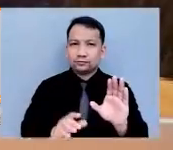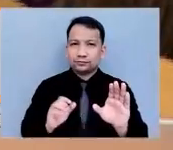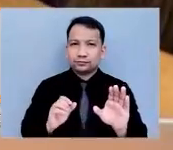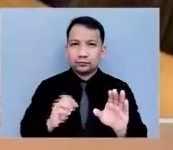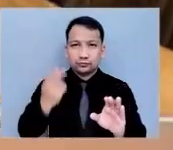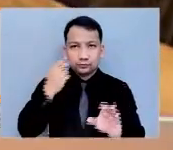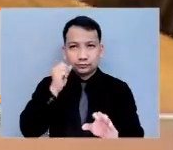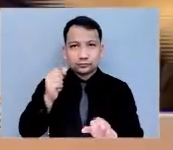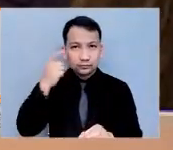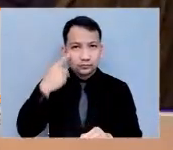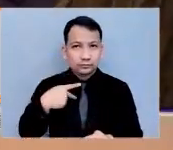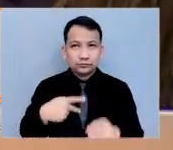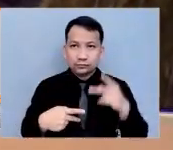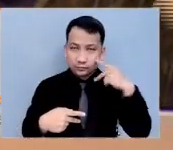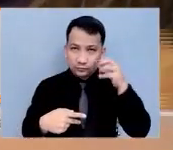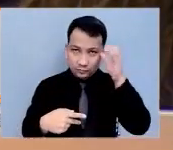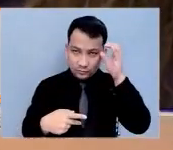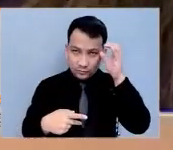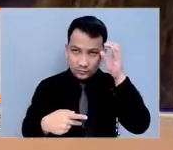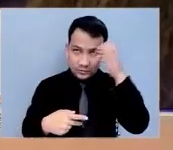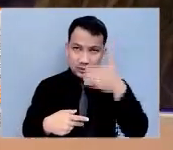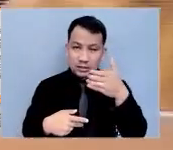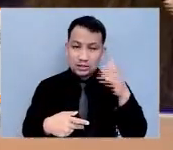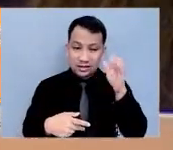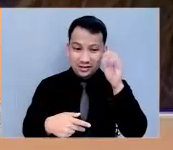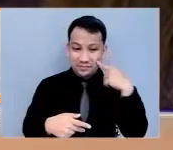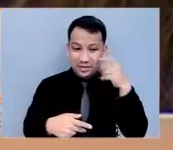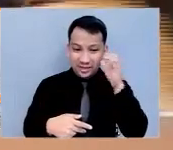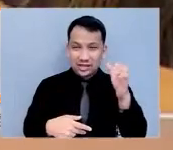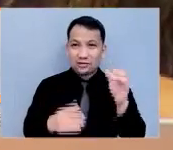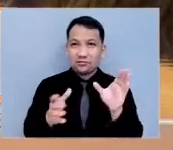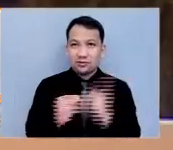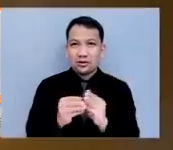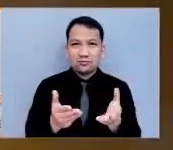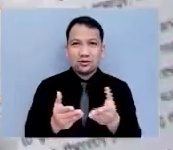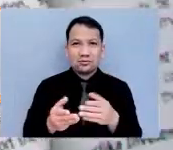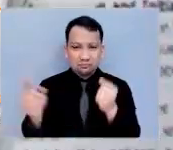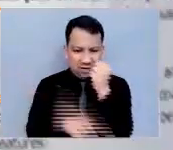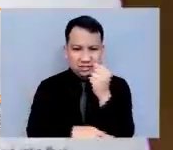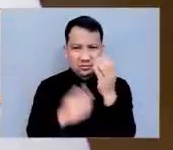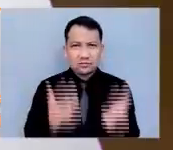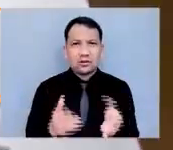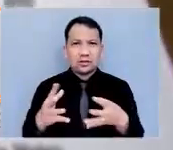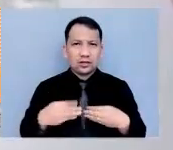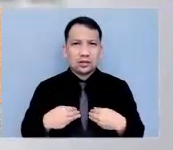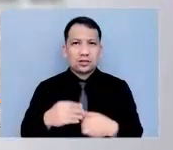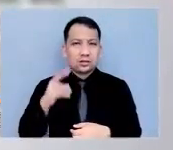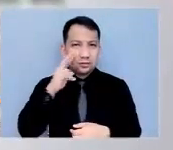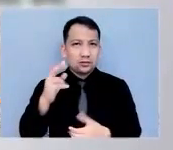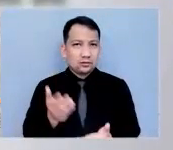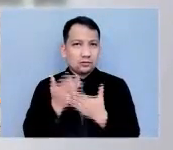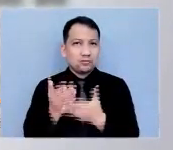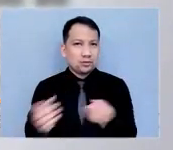Honteveros, Grace Poe at Pia Cayetano na pabigatin ang parusa sa mga mapapatunayang sangkot. Tinanggap naman ni Villar ang mungkahing si